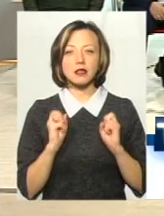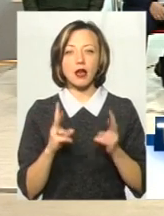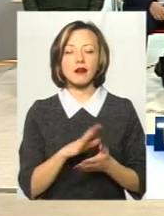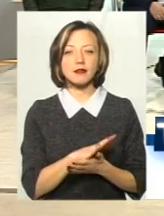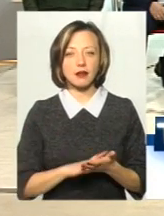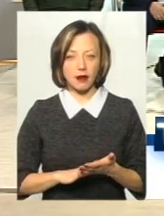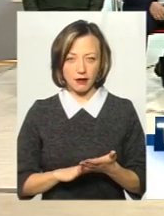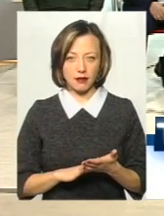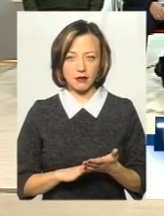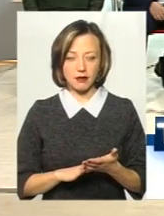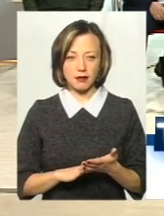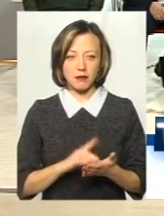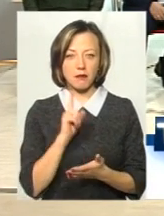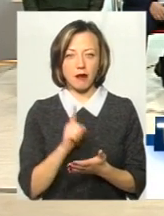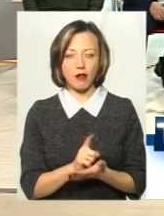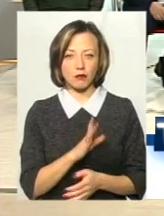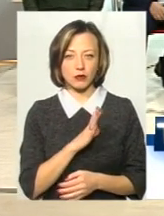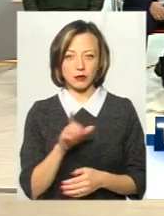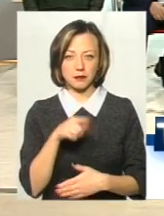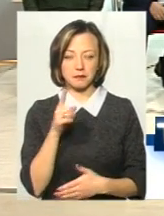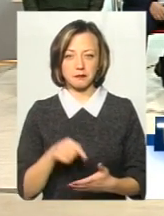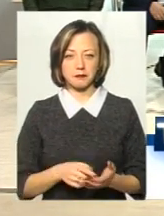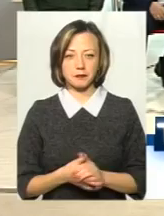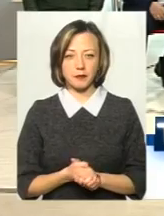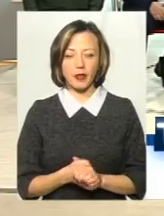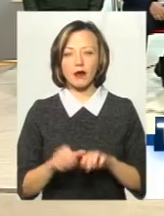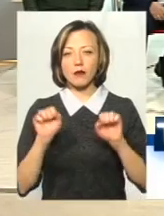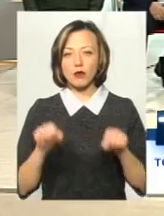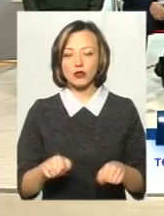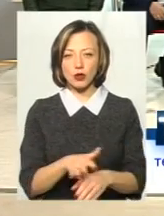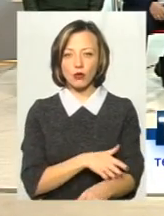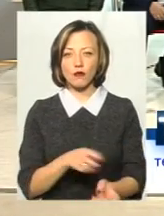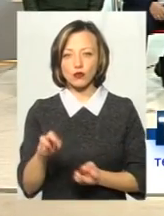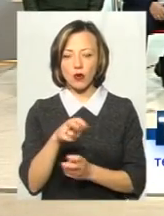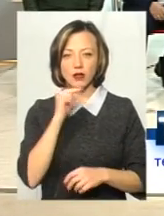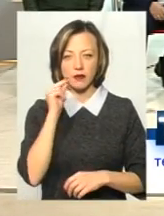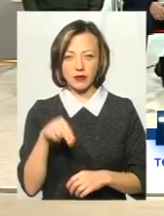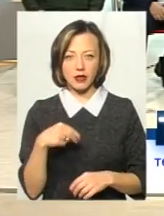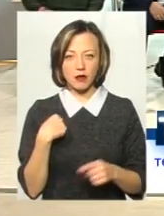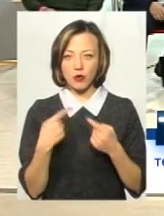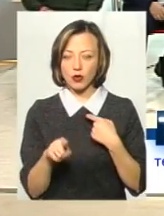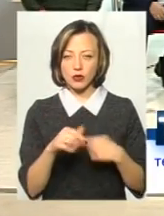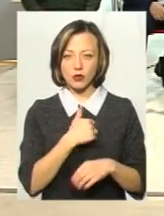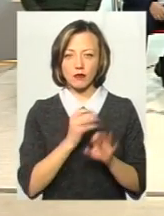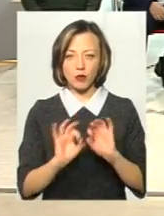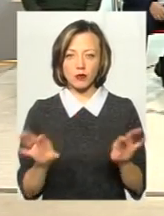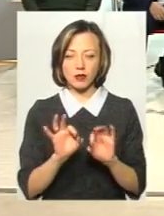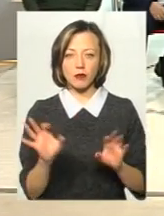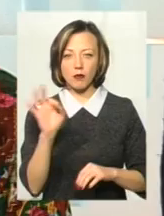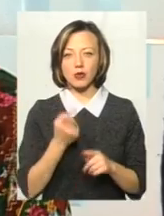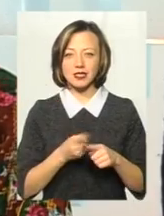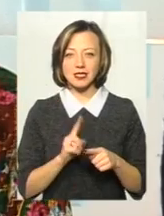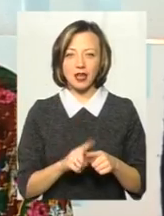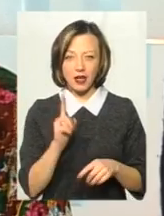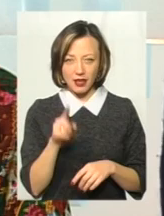далі мало би бути? Ну, можна довго шукати винних, проте я зовсім про інше хочу прокоментувати, про те, що це і